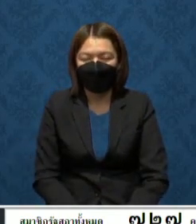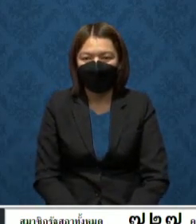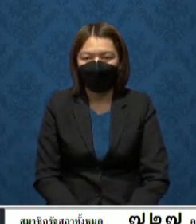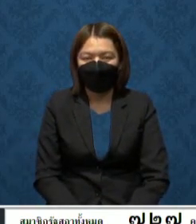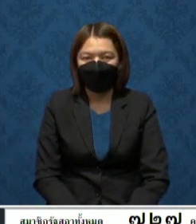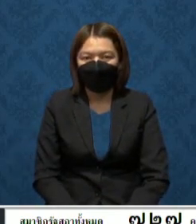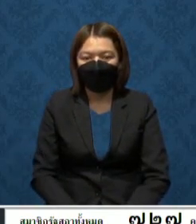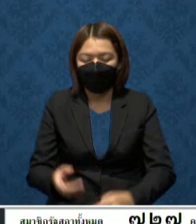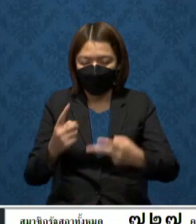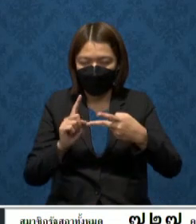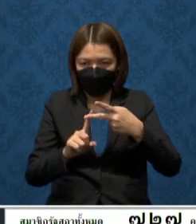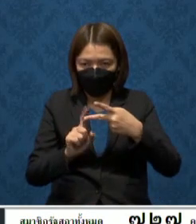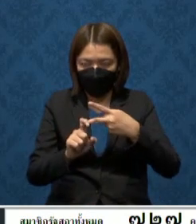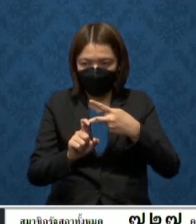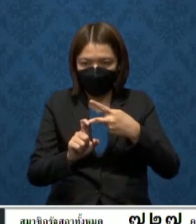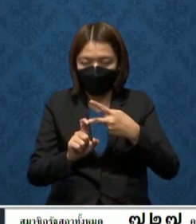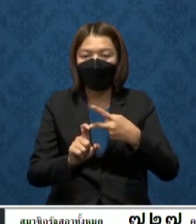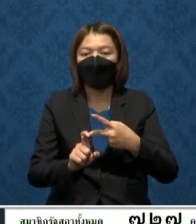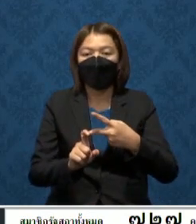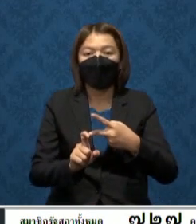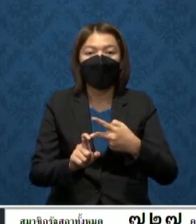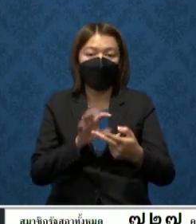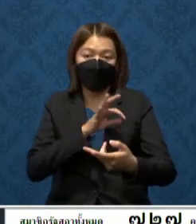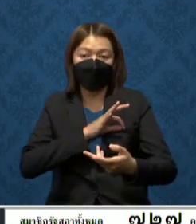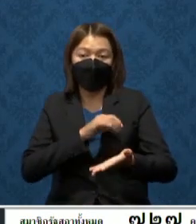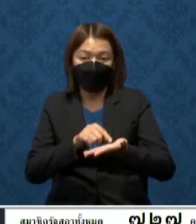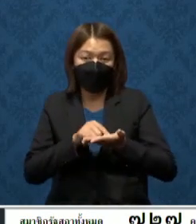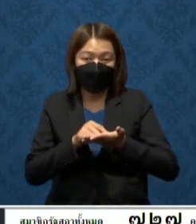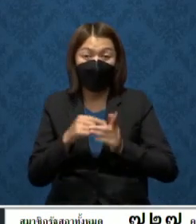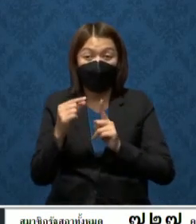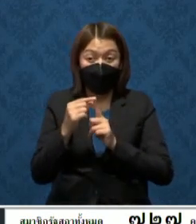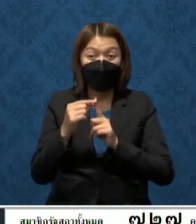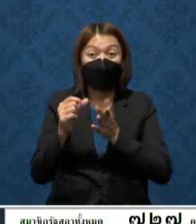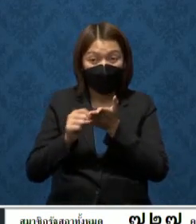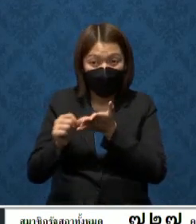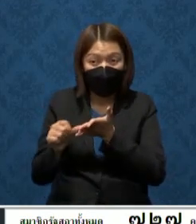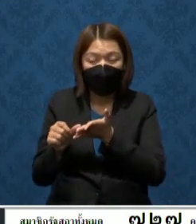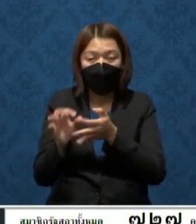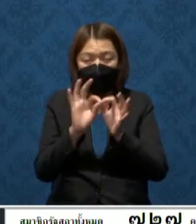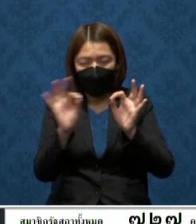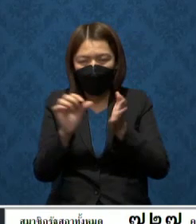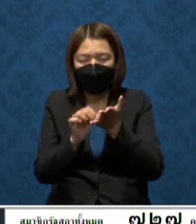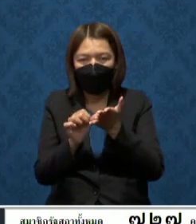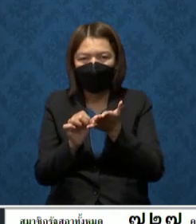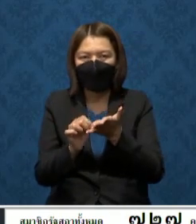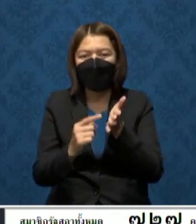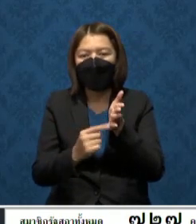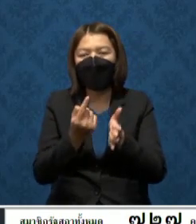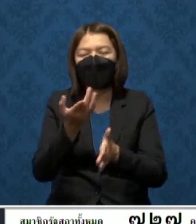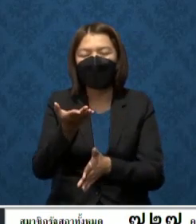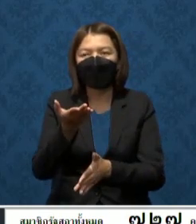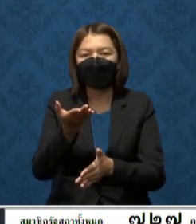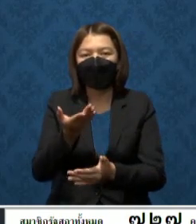ประเด็นที่สองคอประเด็นที่มีเพื่อนสมาชิค ได้ยื่นคำแปลยติไว้นะครับขขuryาศ์เริ่มที่